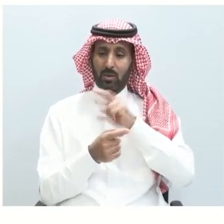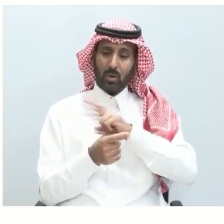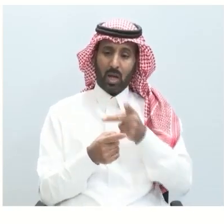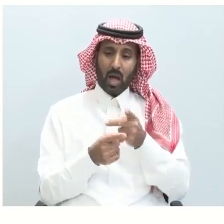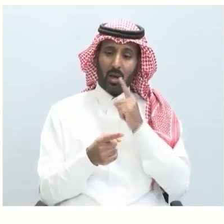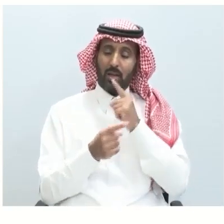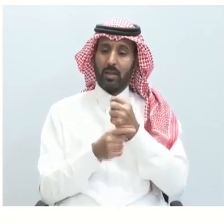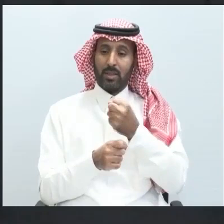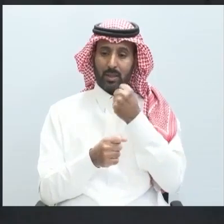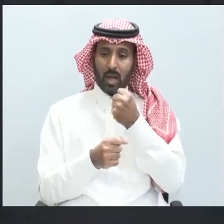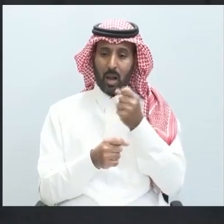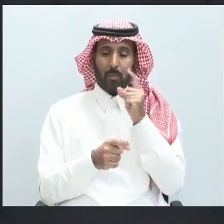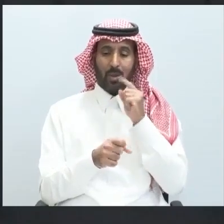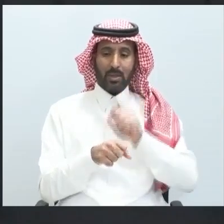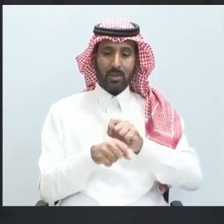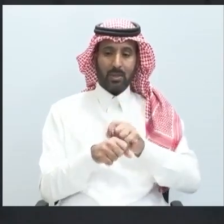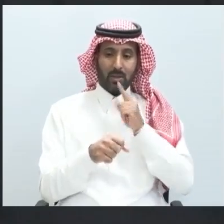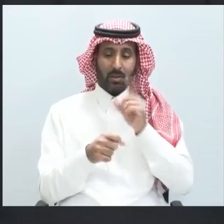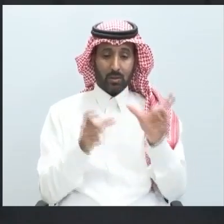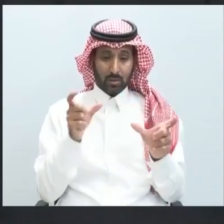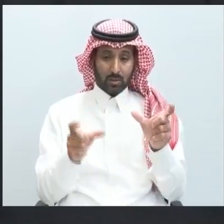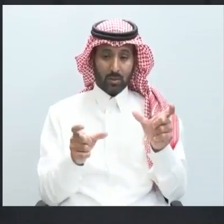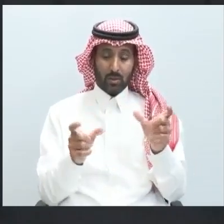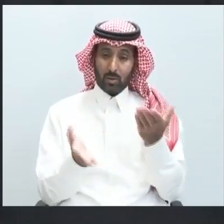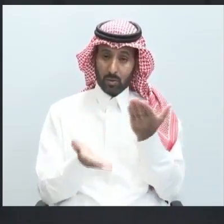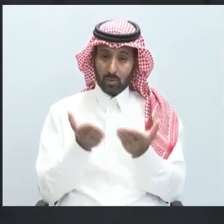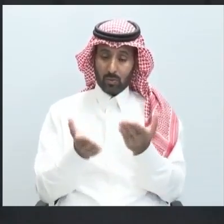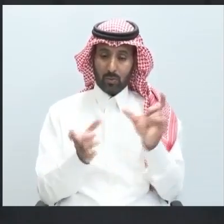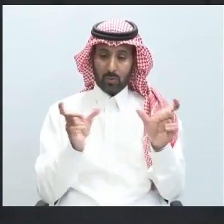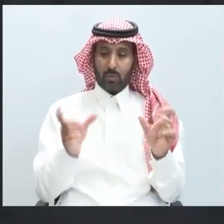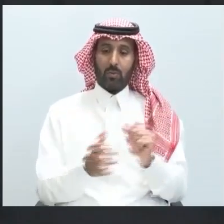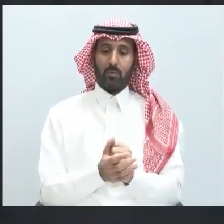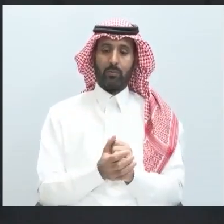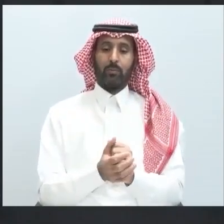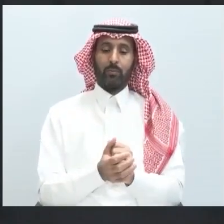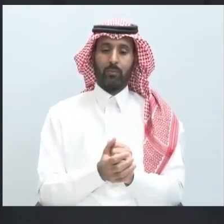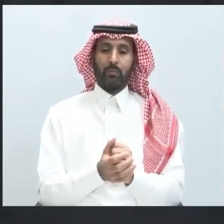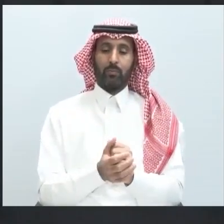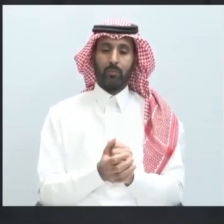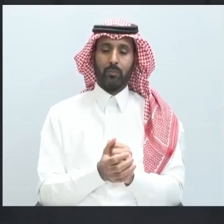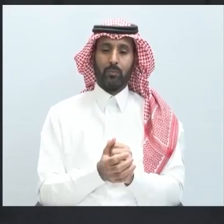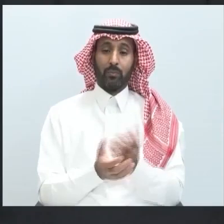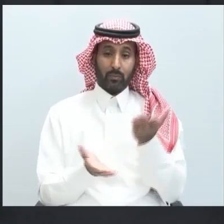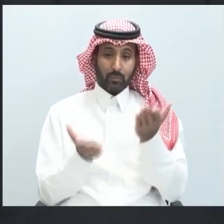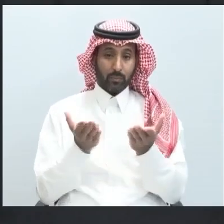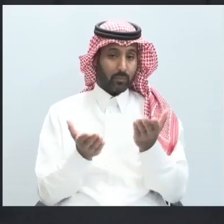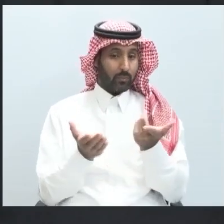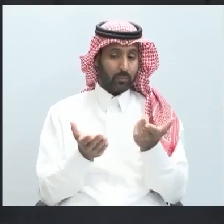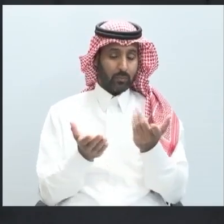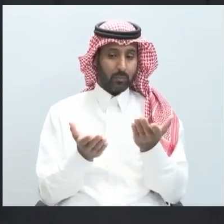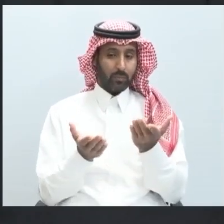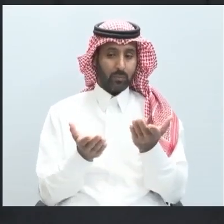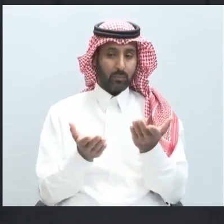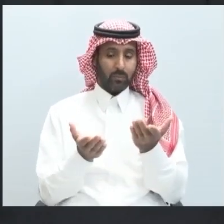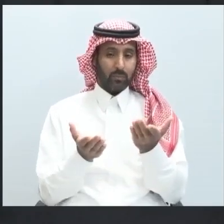الصلبه نحن نريد توازن بين الدورق وليس في الدورق فقط اذا نحن نريد توازن في